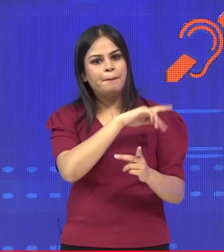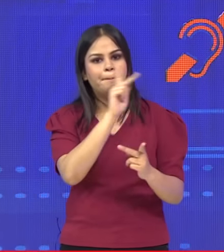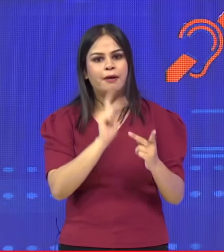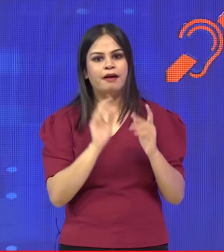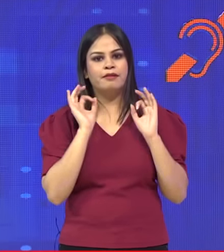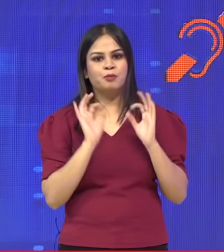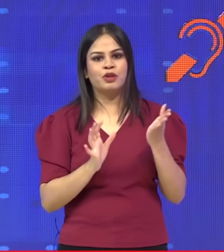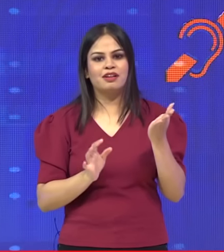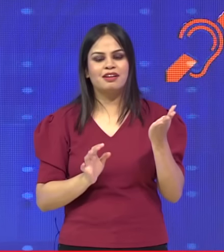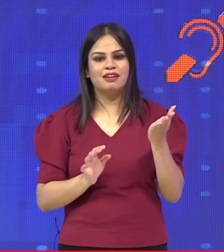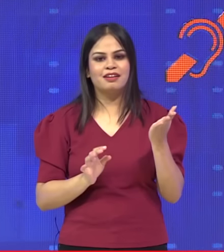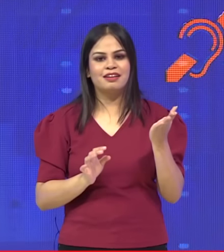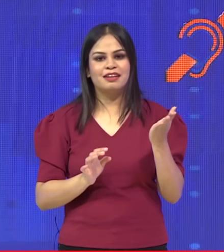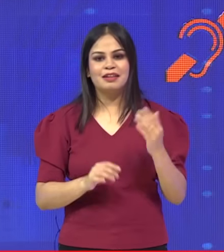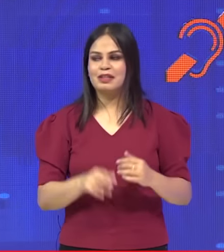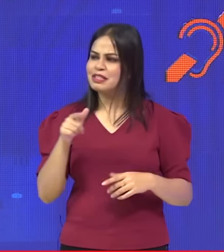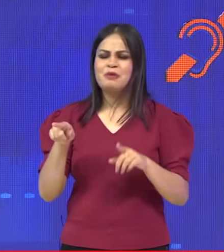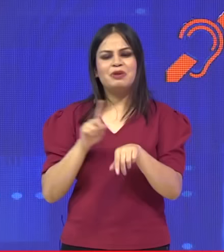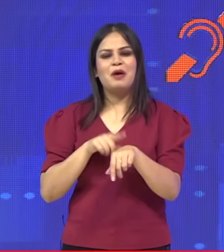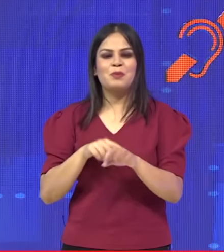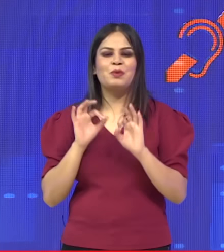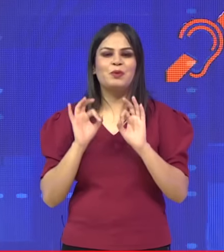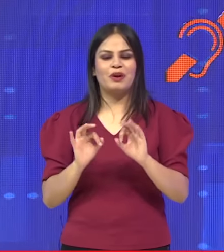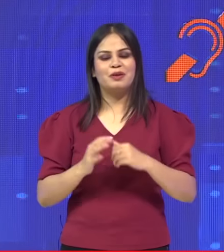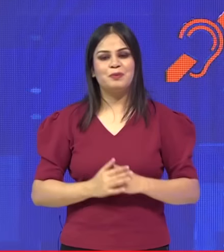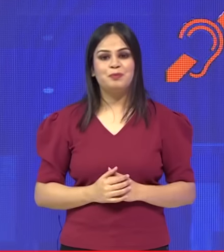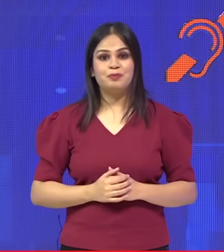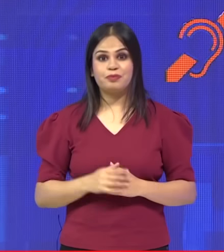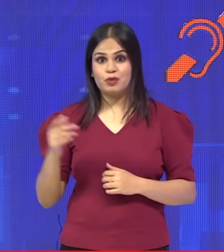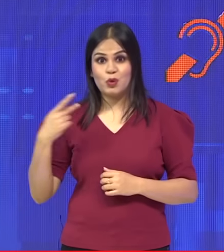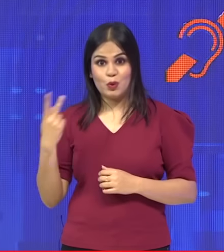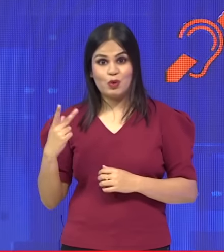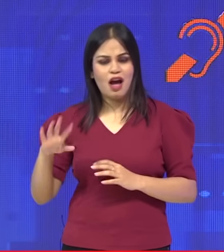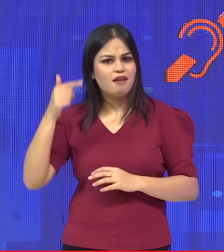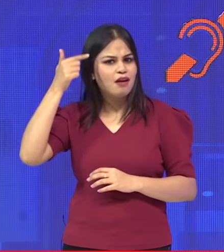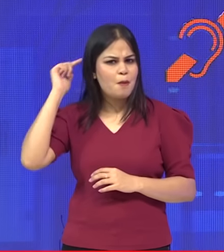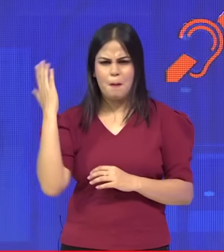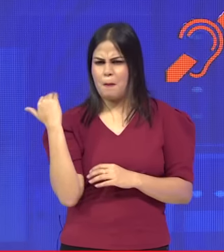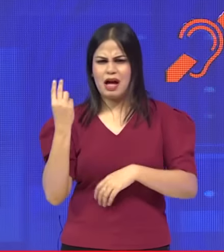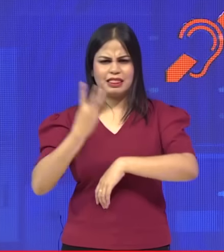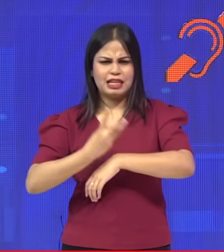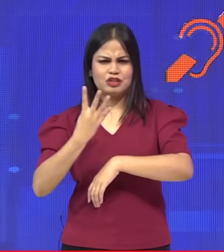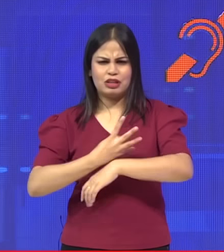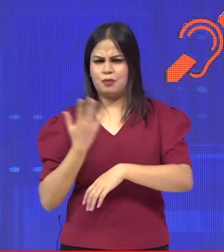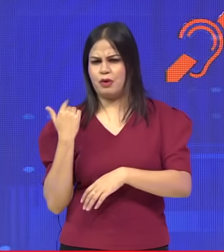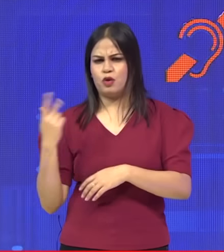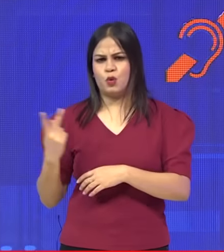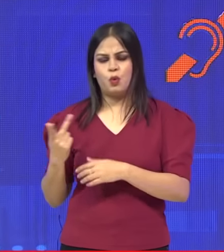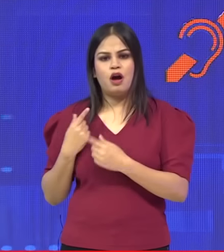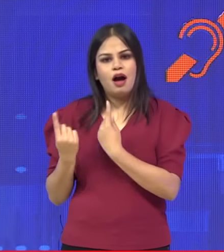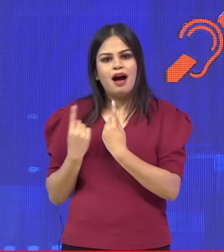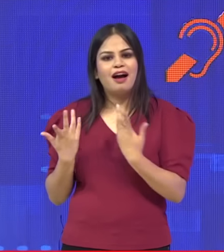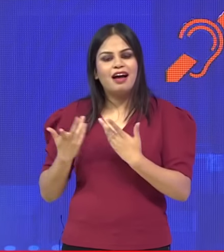ग्रेट टाइम साउथ अफ्रीका के अंदर शो आई मीन फैक्ट आमिर और मैं हाल ही में मतलब के तीन-चार दिन पहले ये बात कर रहे थे